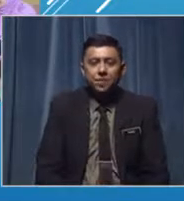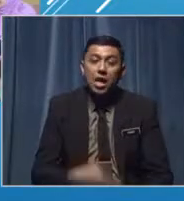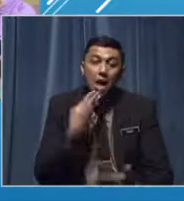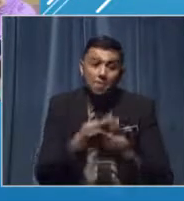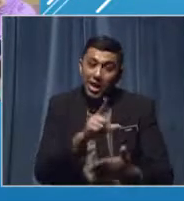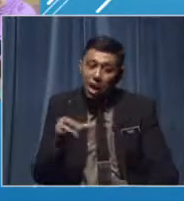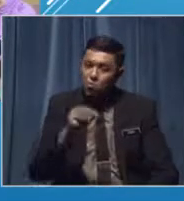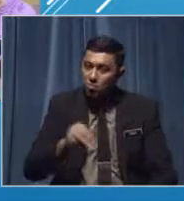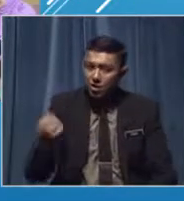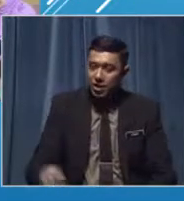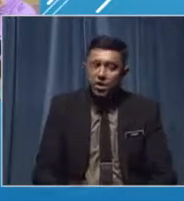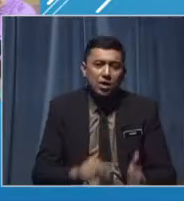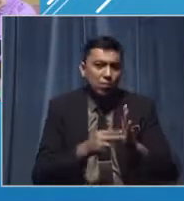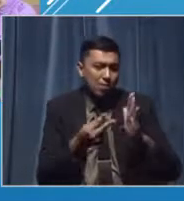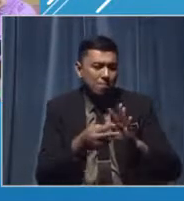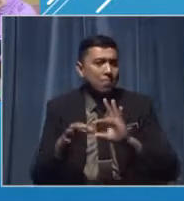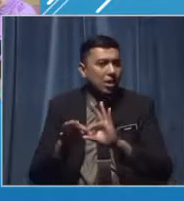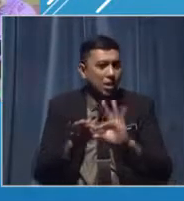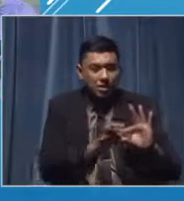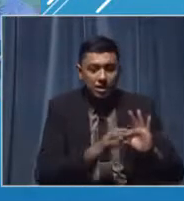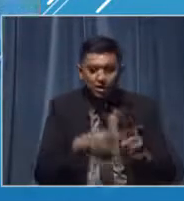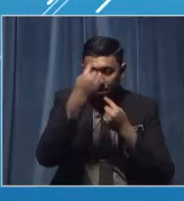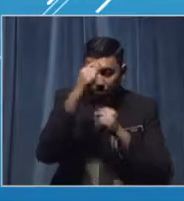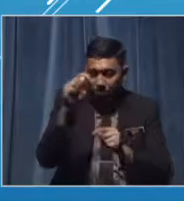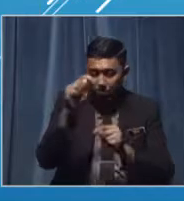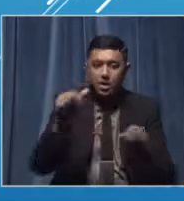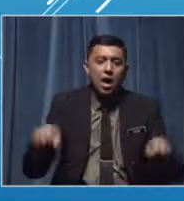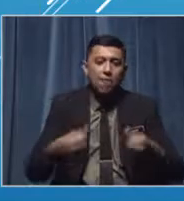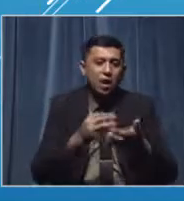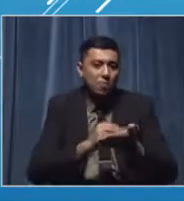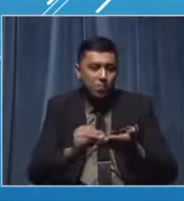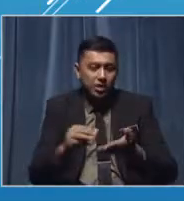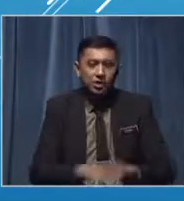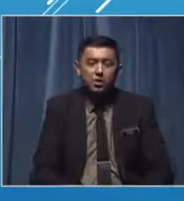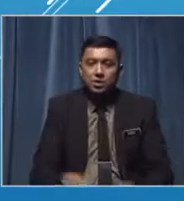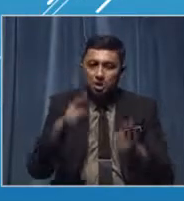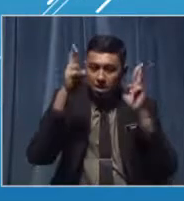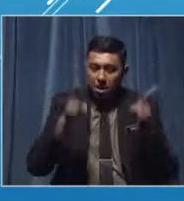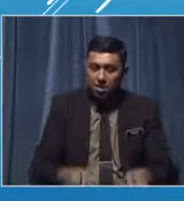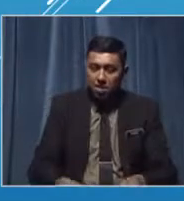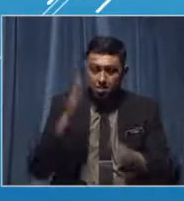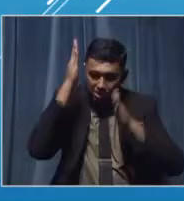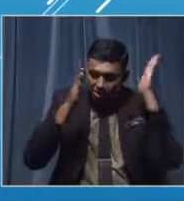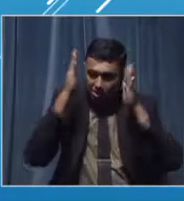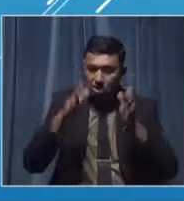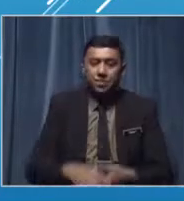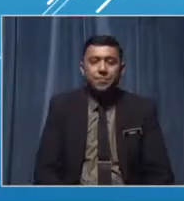Baiklah murid-murid, maksud perpaduan ketaatan amalan murni rakyat Malaysia pula ialah